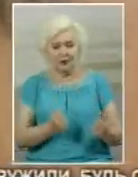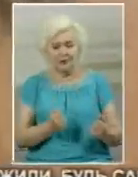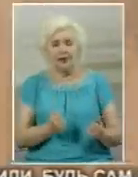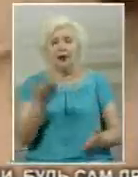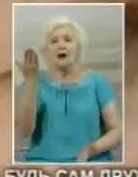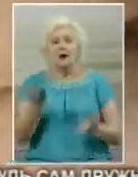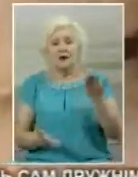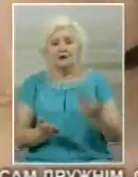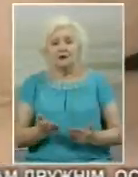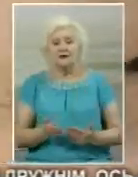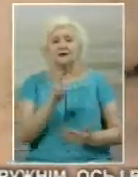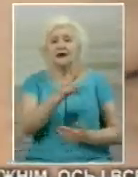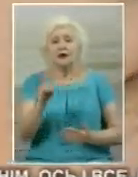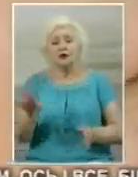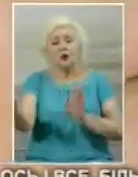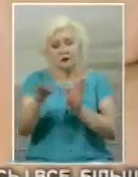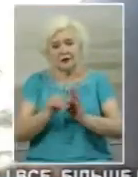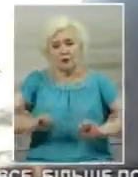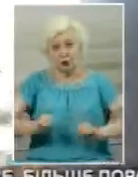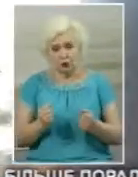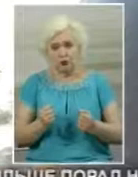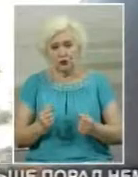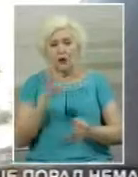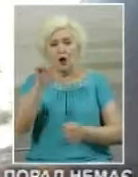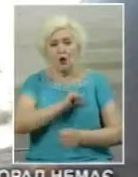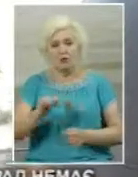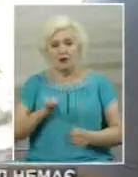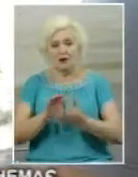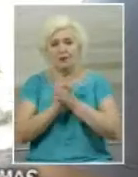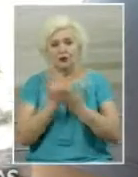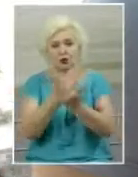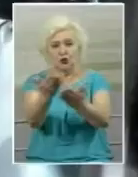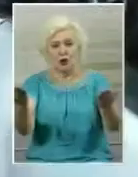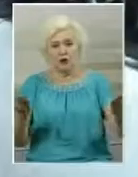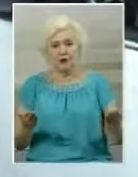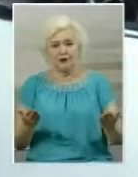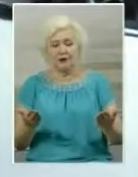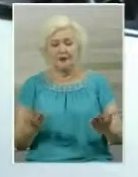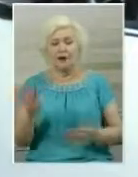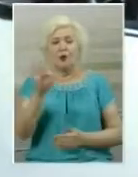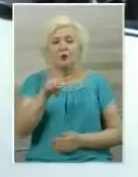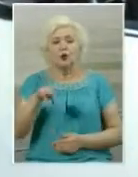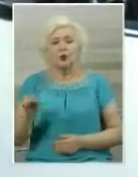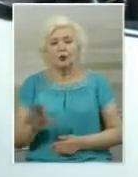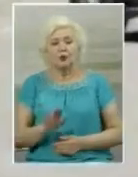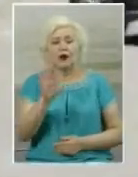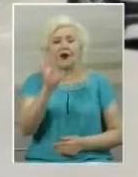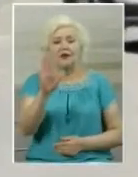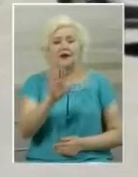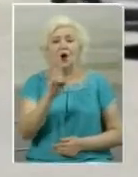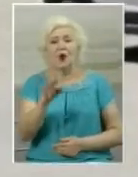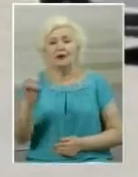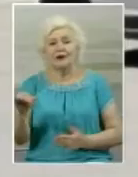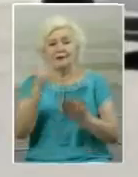Если хочешь, чтобы с тобой дружили, то будь сам дружелюбным. Вот и все. Олена Протопопова, Владислав Купрієв,